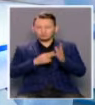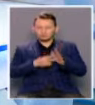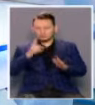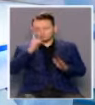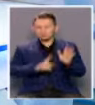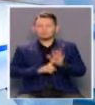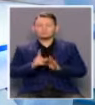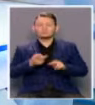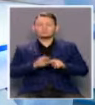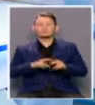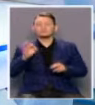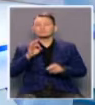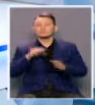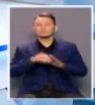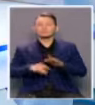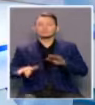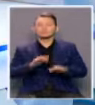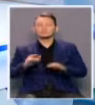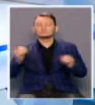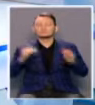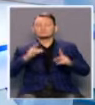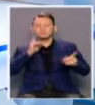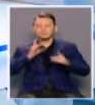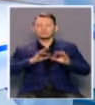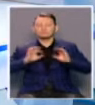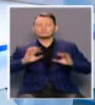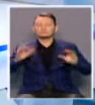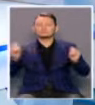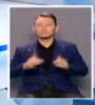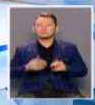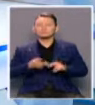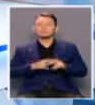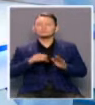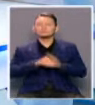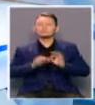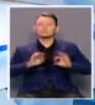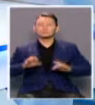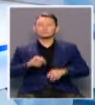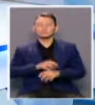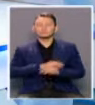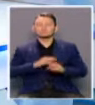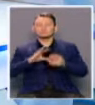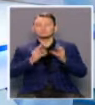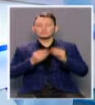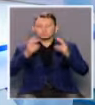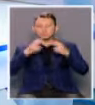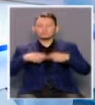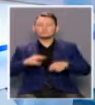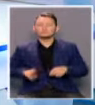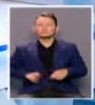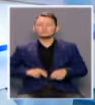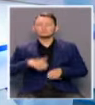бірегей жолы. Бұл туралы облыс әдеп жөніндегі кеңестің кезекті отырысында айтылды. Агенттіктің мемлекеттік қызмет саласындағы бақылау департаментінің